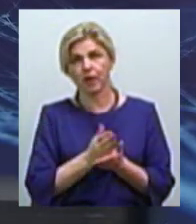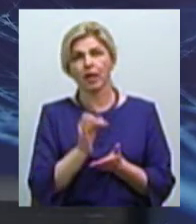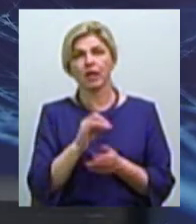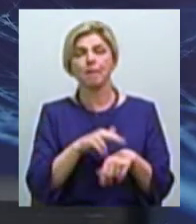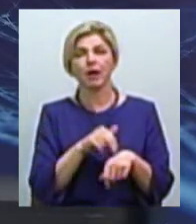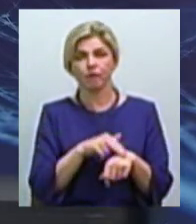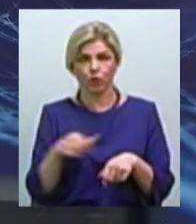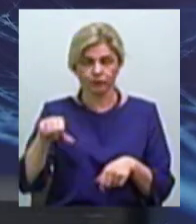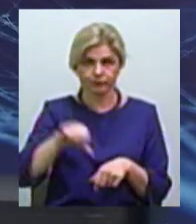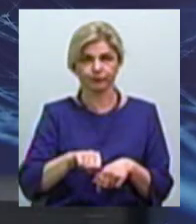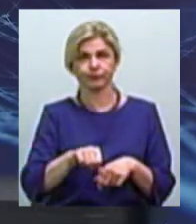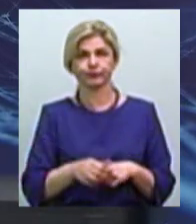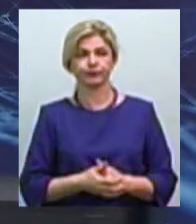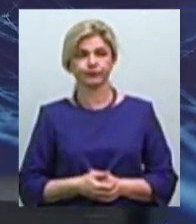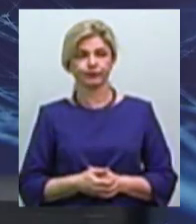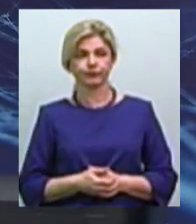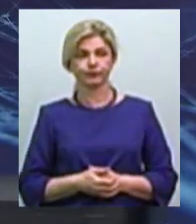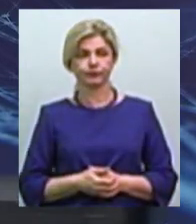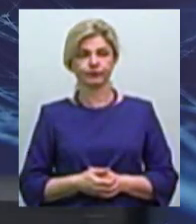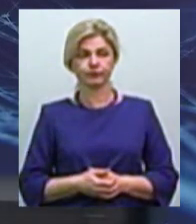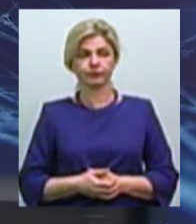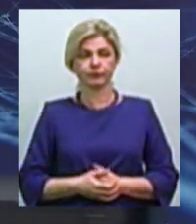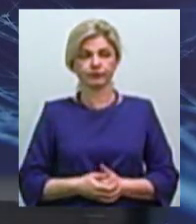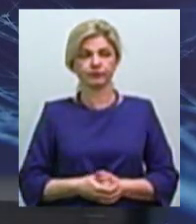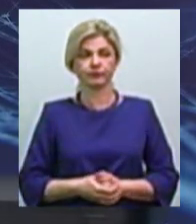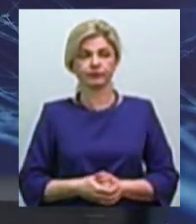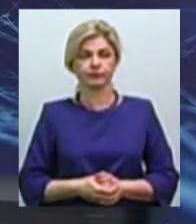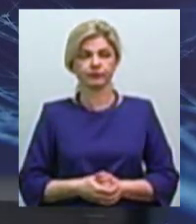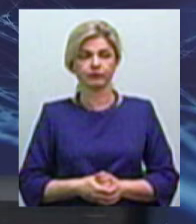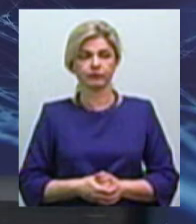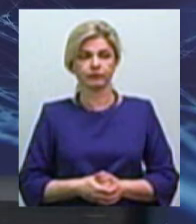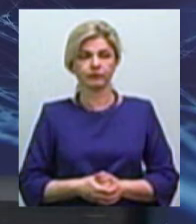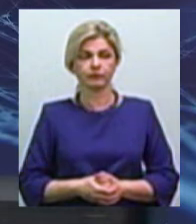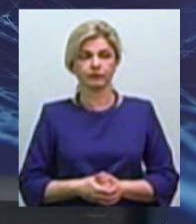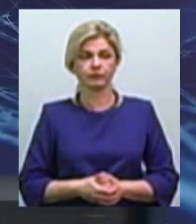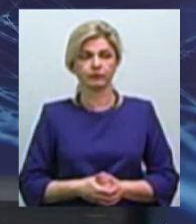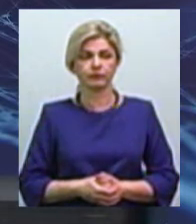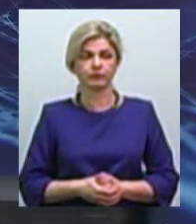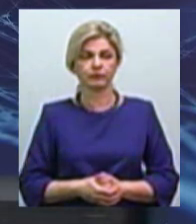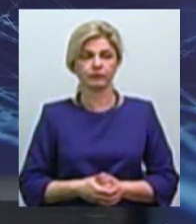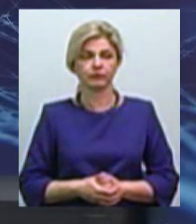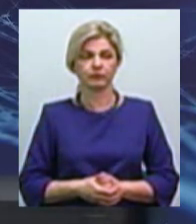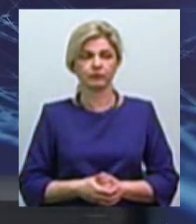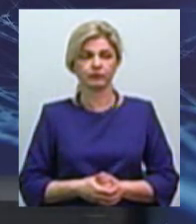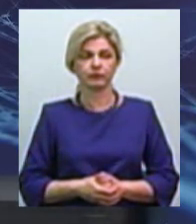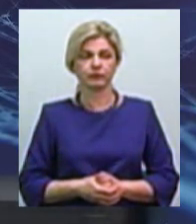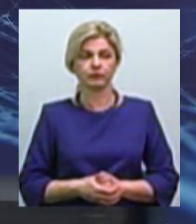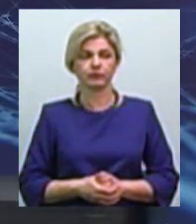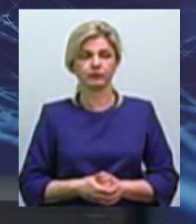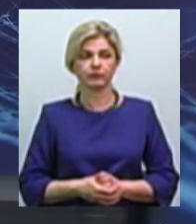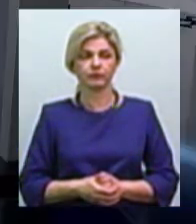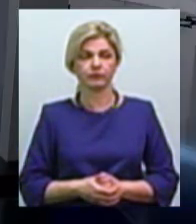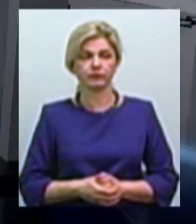представників правоохоронних органів. Вони залучаються до таких рейдів. А скажіть, будь ласка, якщо після фіксації порушення і